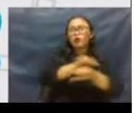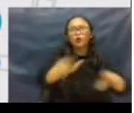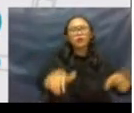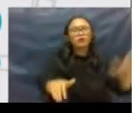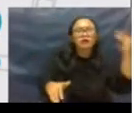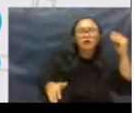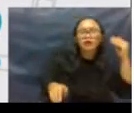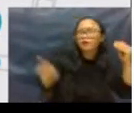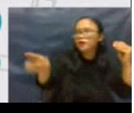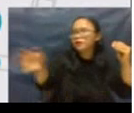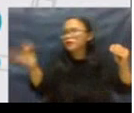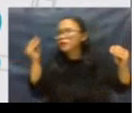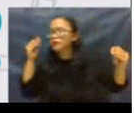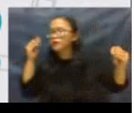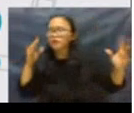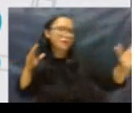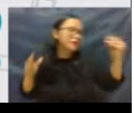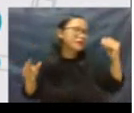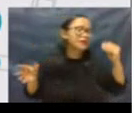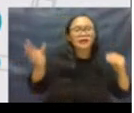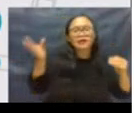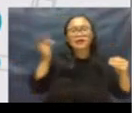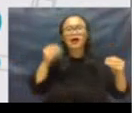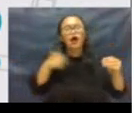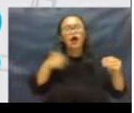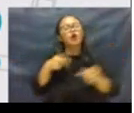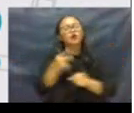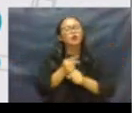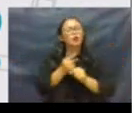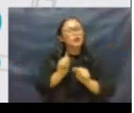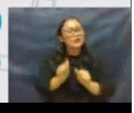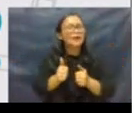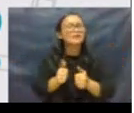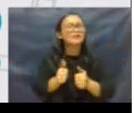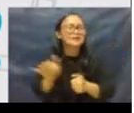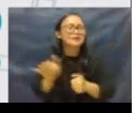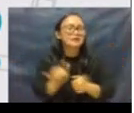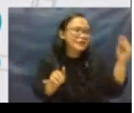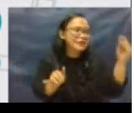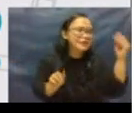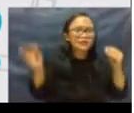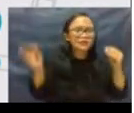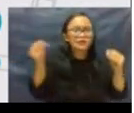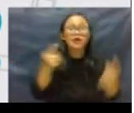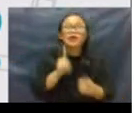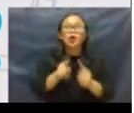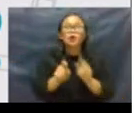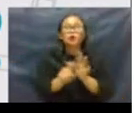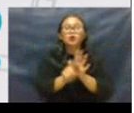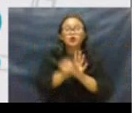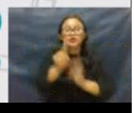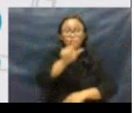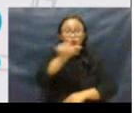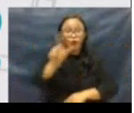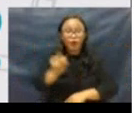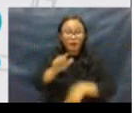ini dipraktikkan dalam waktu 1 bulan terus-menerus, yang terjadi adalah kelas Bapak dan